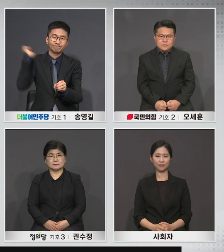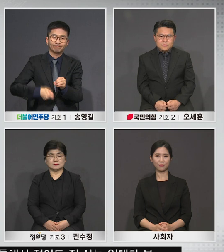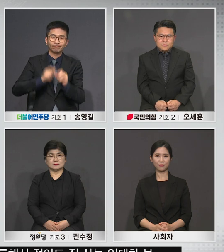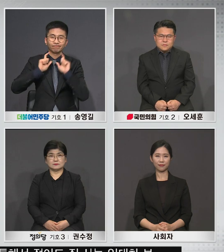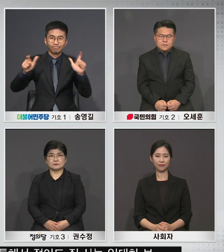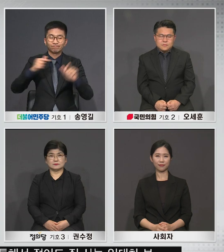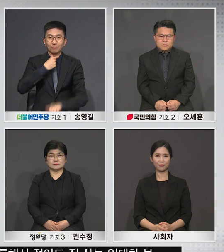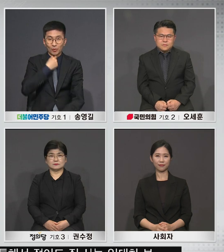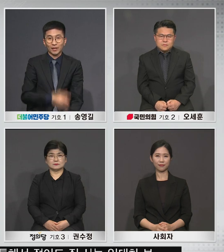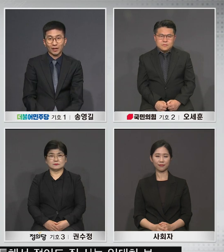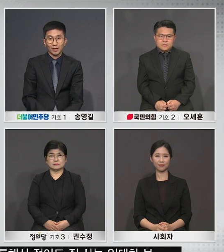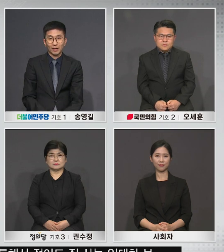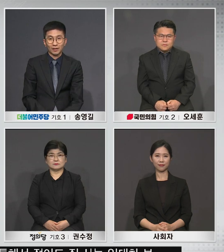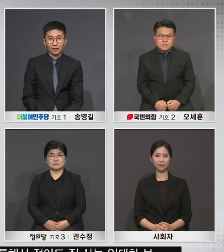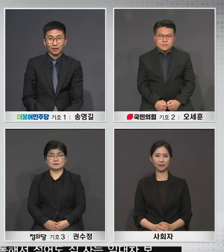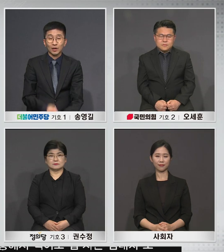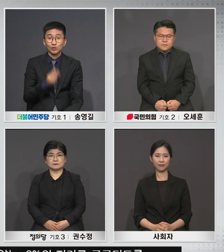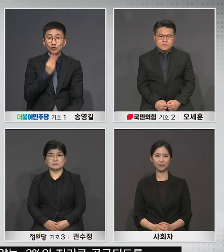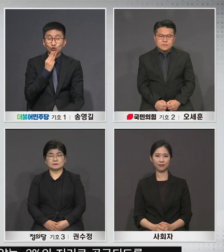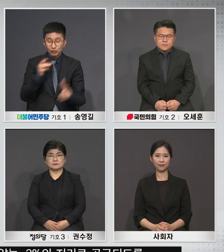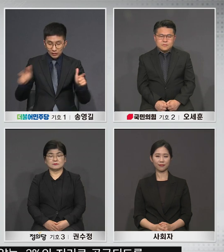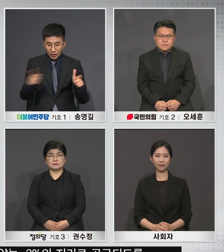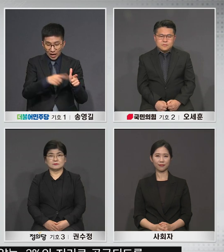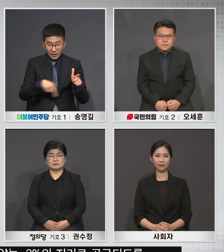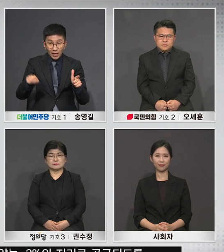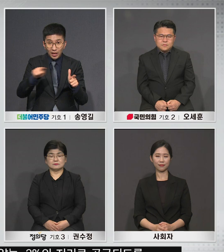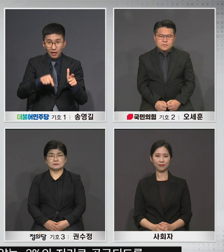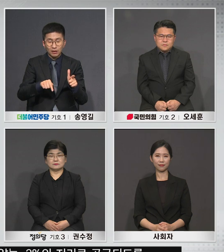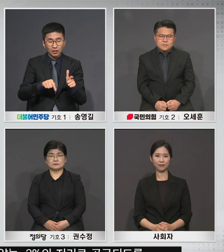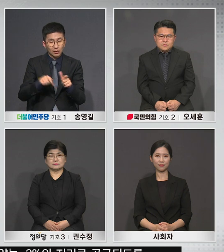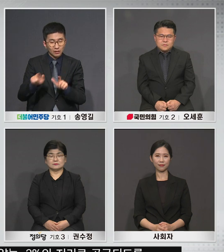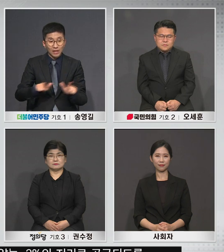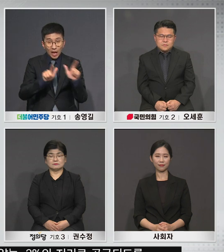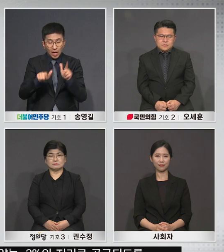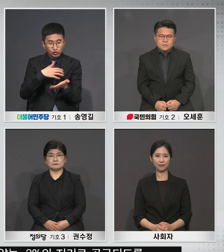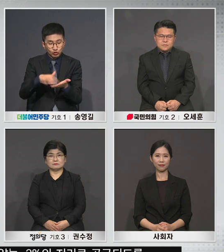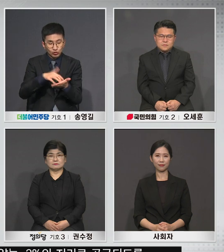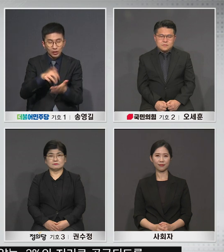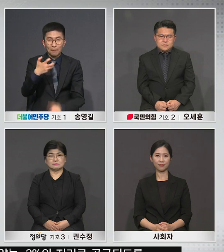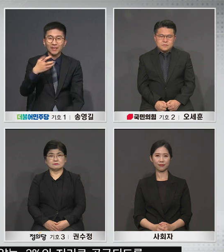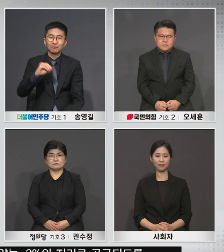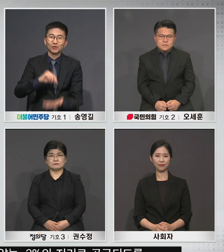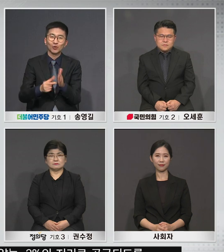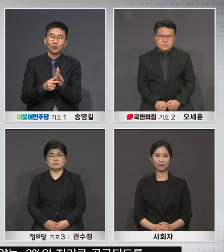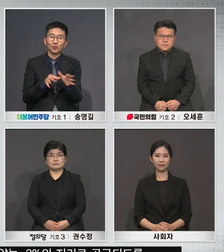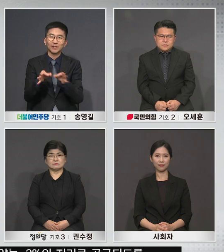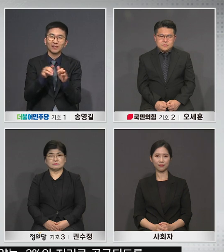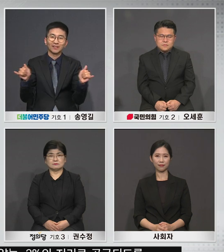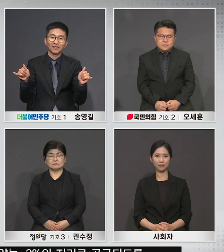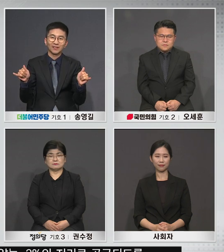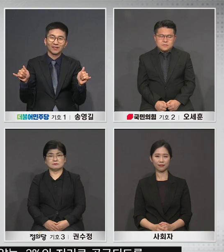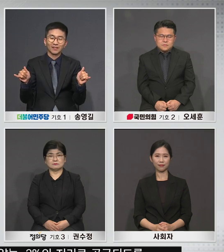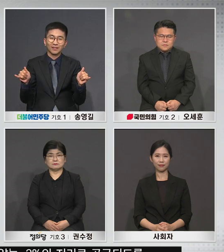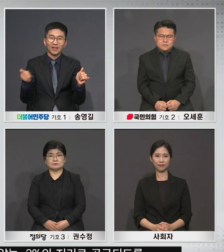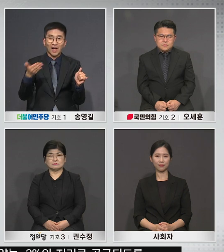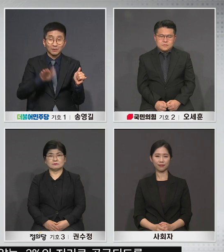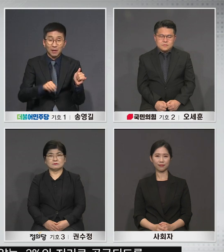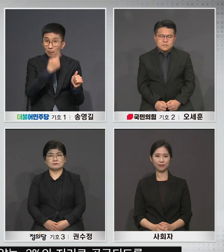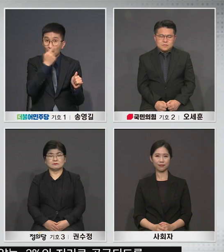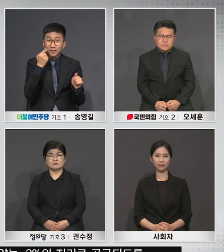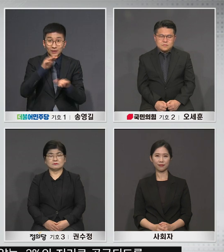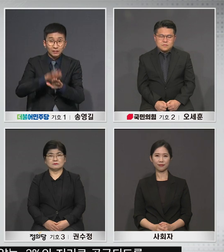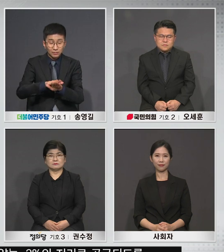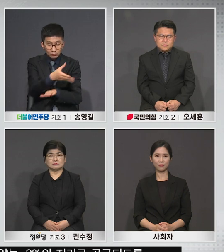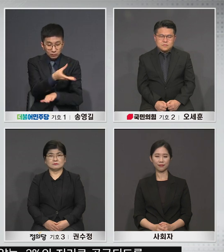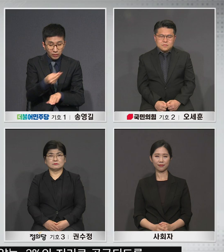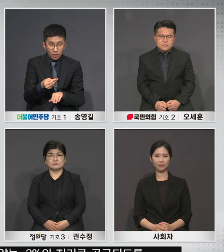소상공인들의 상가임대차 보증금 대출을 3%로 줄여서 1인당 1,300만 원의 이익이